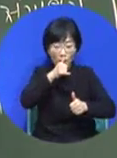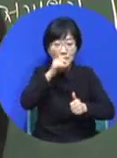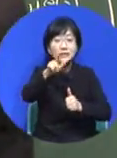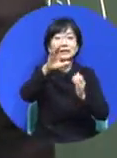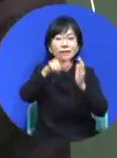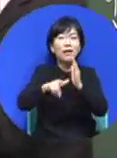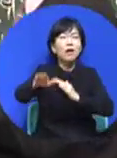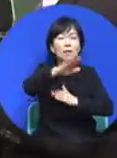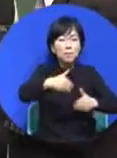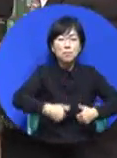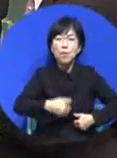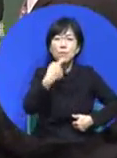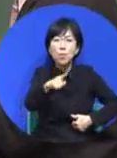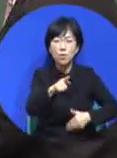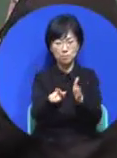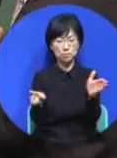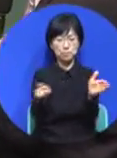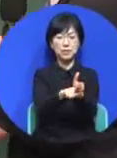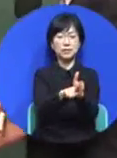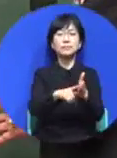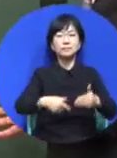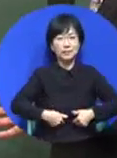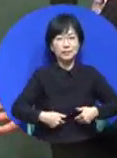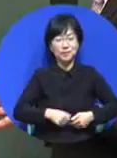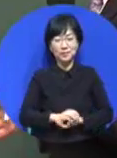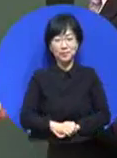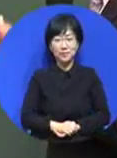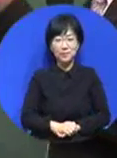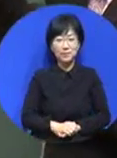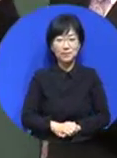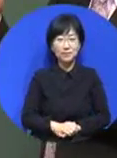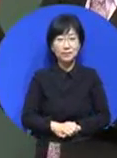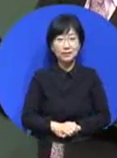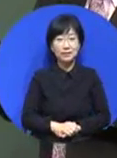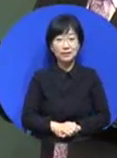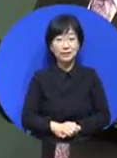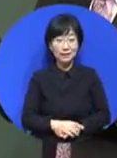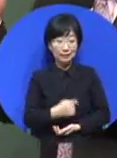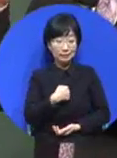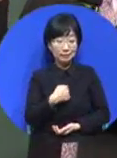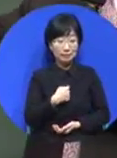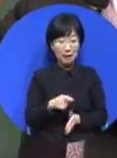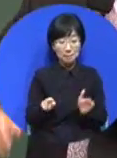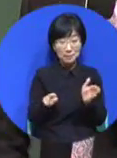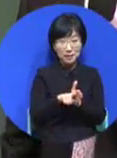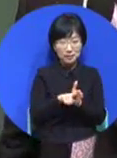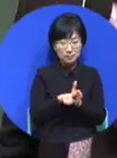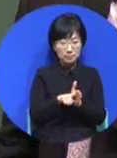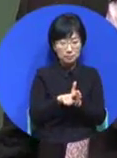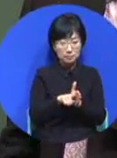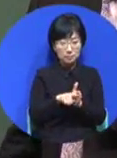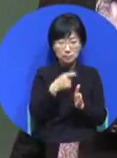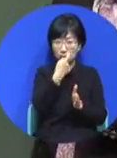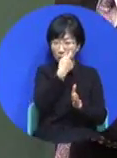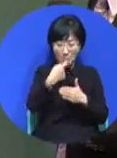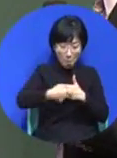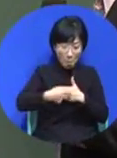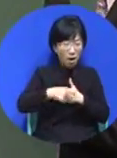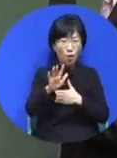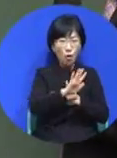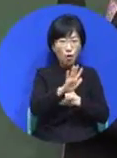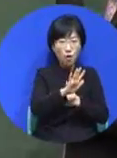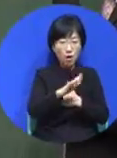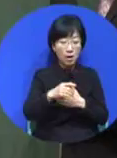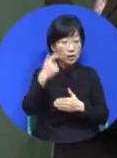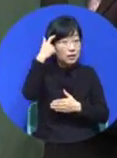have faith. 그러니 여러분이 가지고 있는 믿음은 영적인 것이기 때문에 아무도 빼앗아갈 수 없다. And the faith that you have, it's